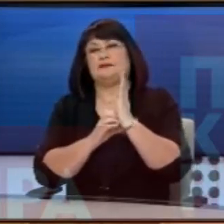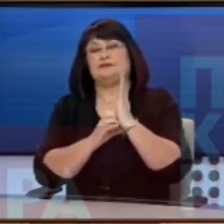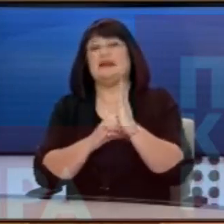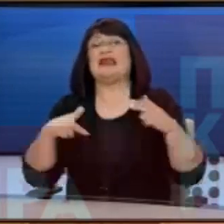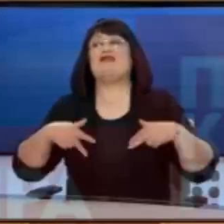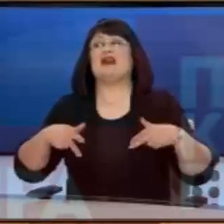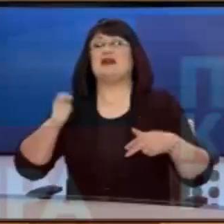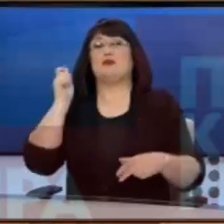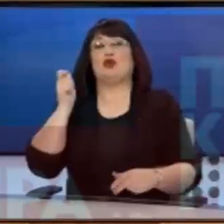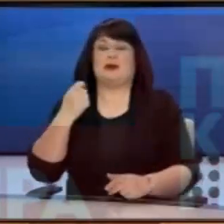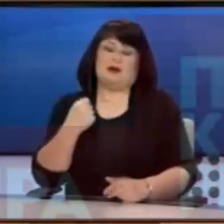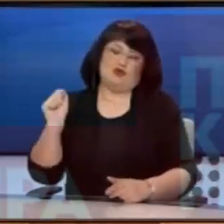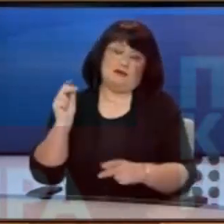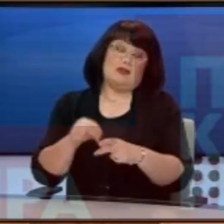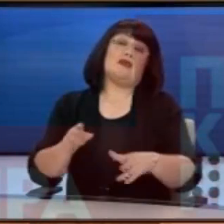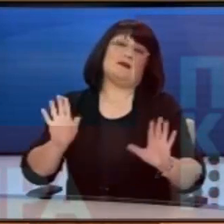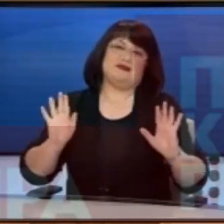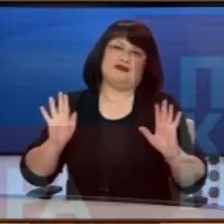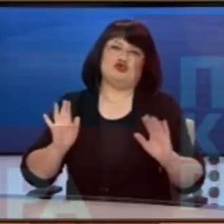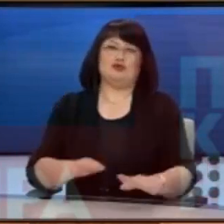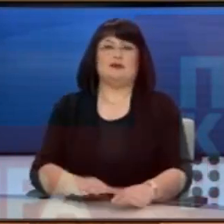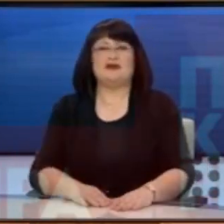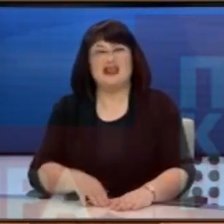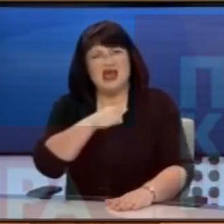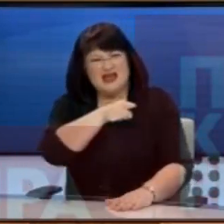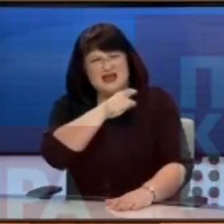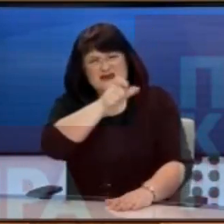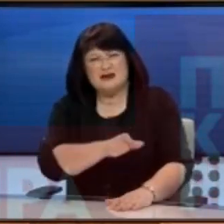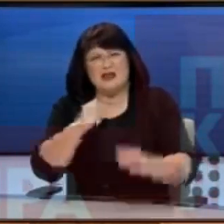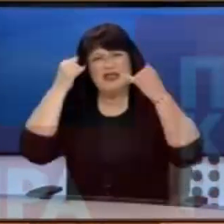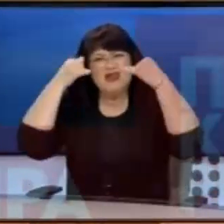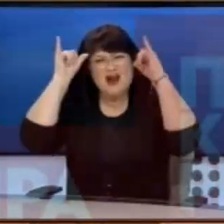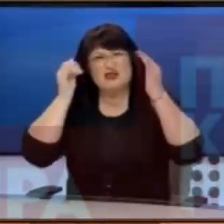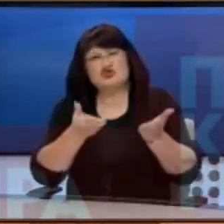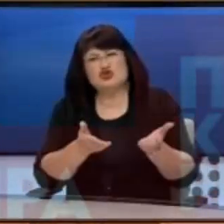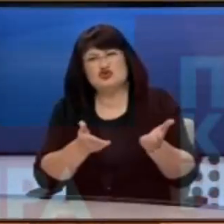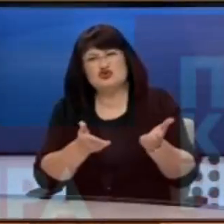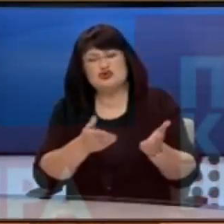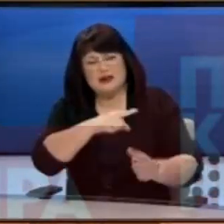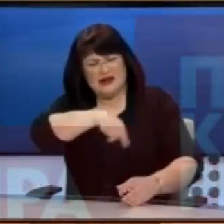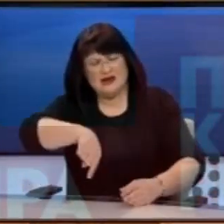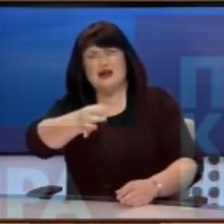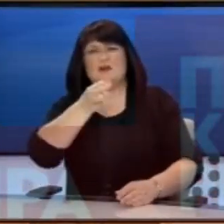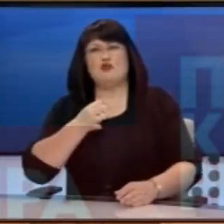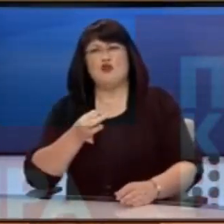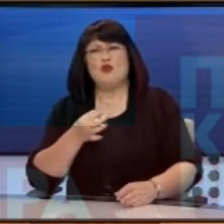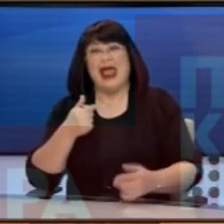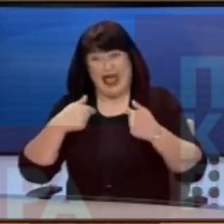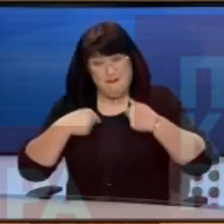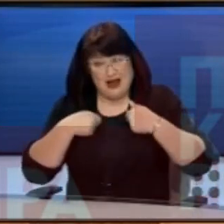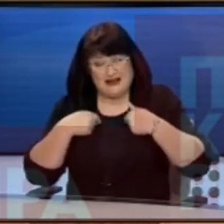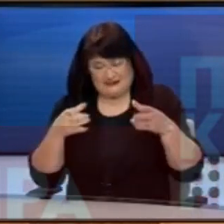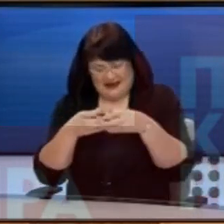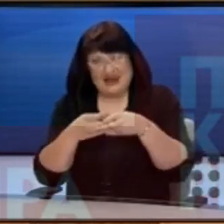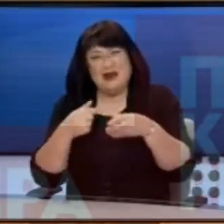της κυβερνητικής πολιτικής. Και έχετε και το θράσος να έρχεστε για να μας βάζετε